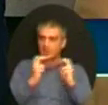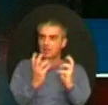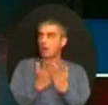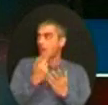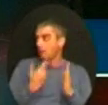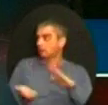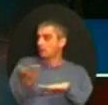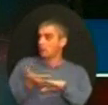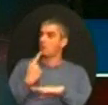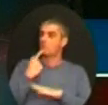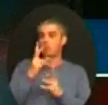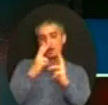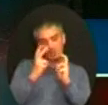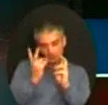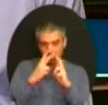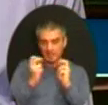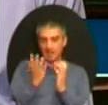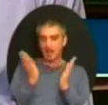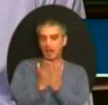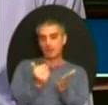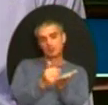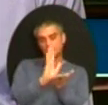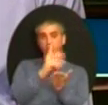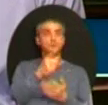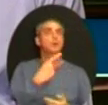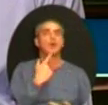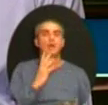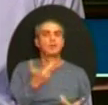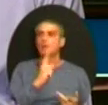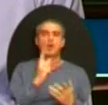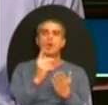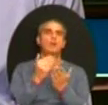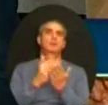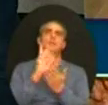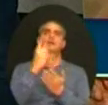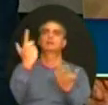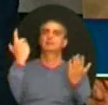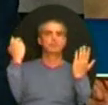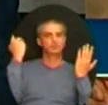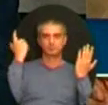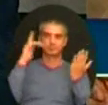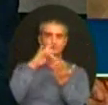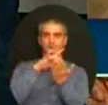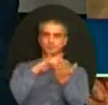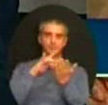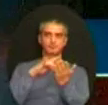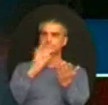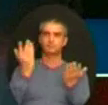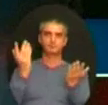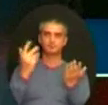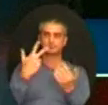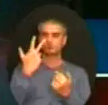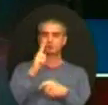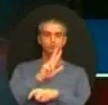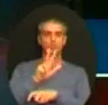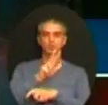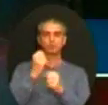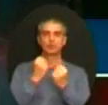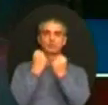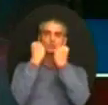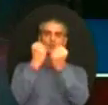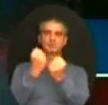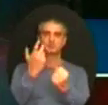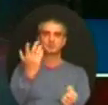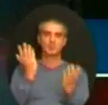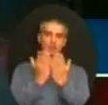זה, אז אמרו, להחריג את אילת. האם את מתחילה להחריג את אילת, ולמה לא תחריגי את מקומות, שלוש שעות הנסיעה שהם